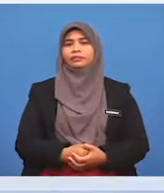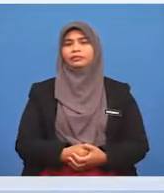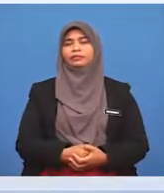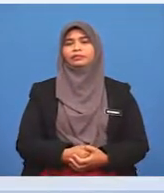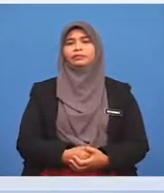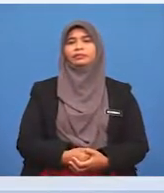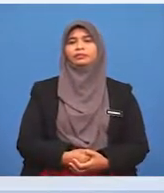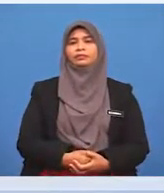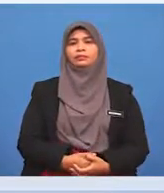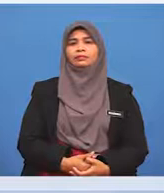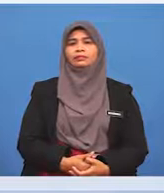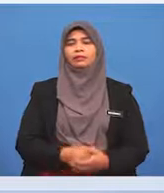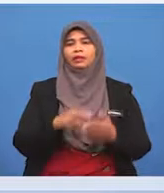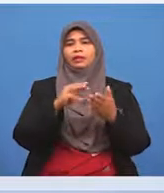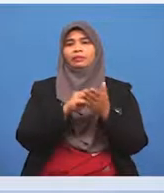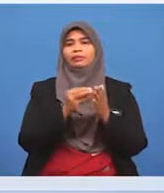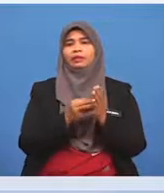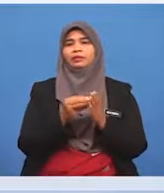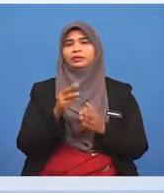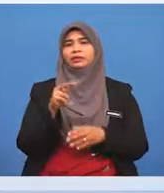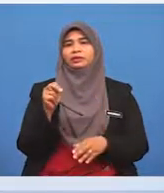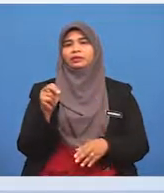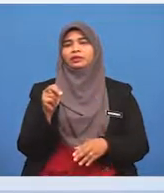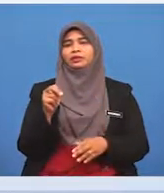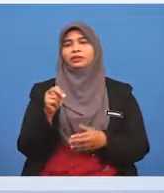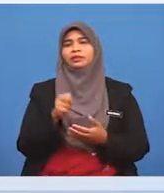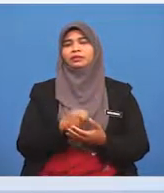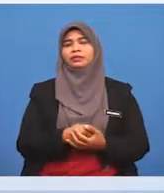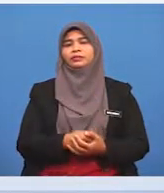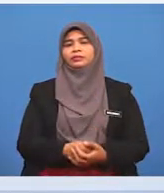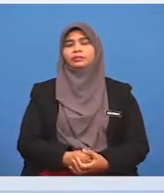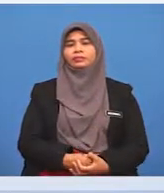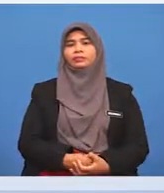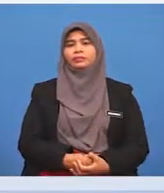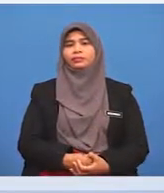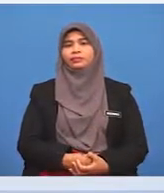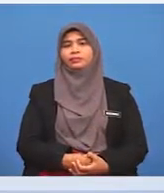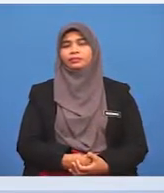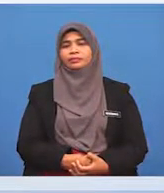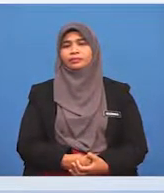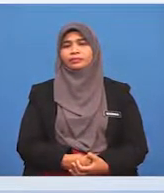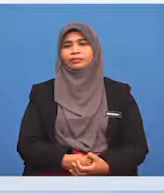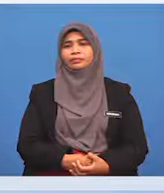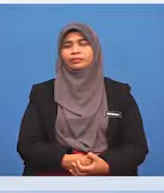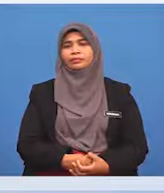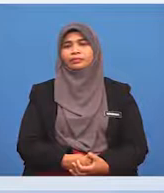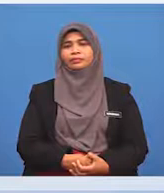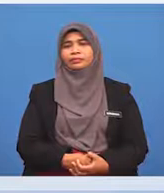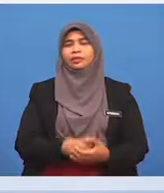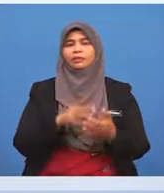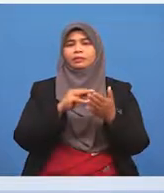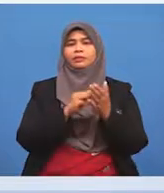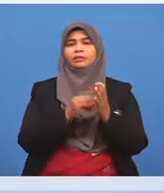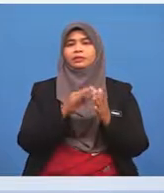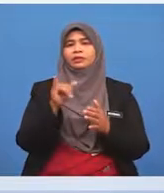minal ma'i basyara. Maksudnya, dan dialah yang menciptakan